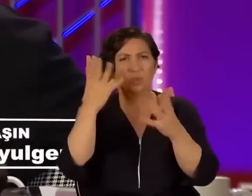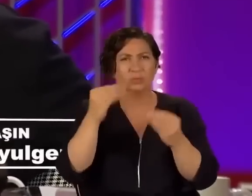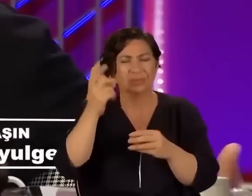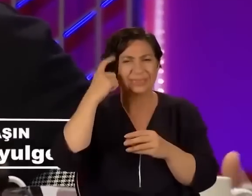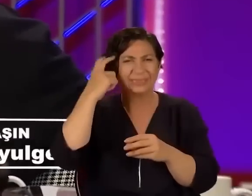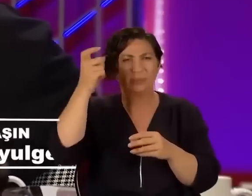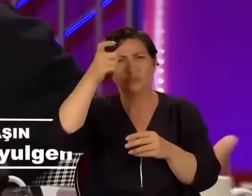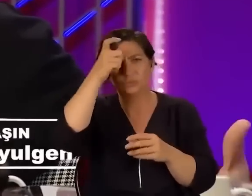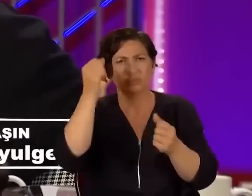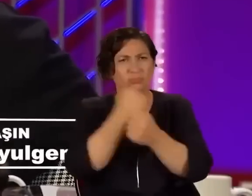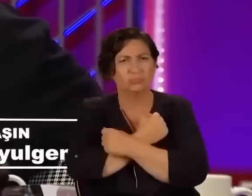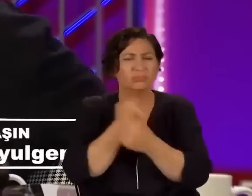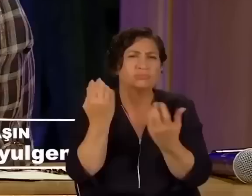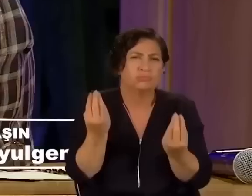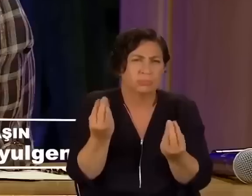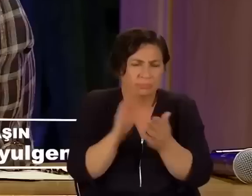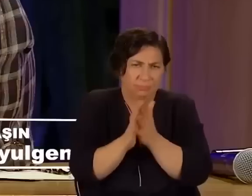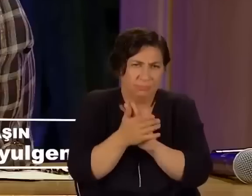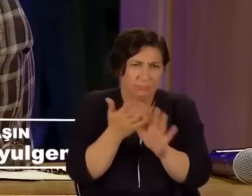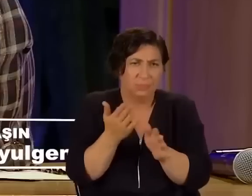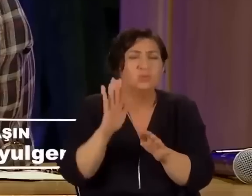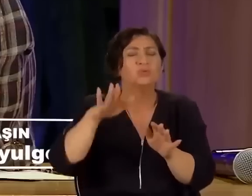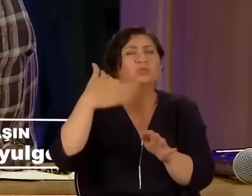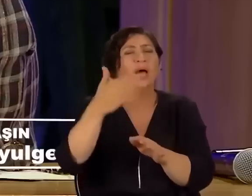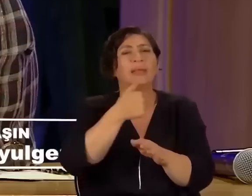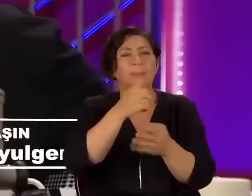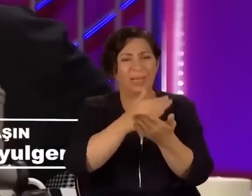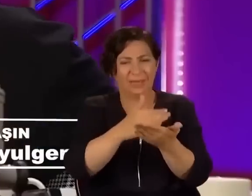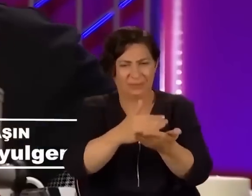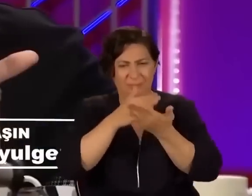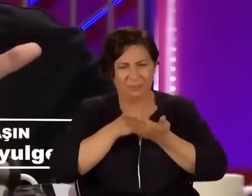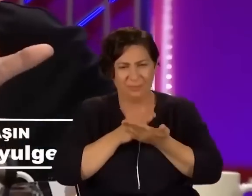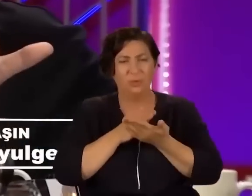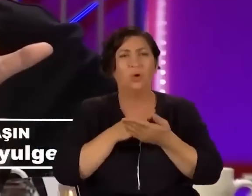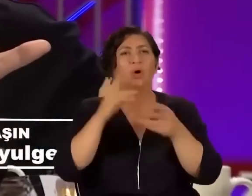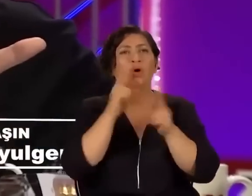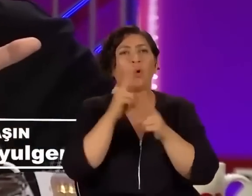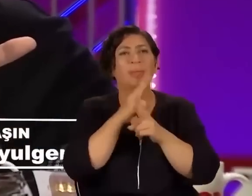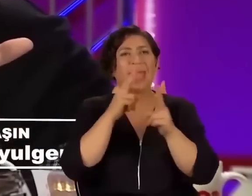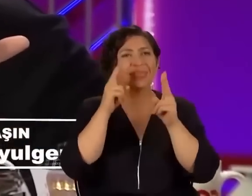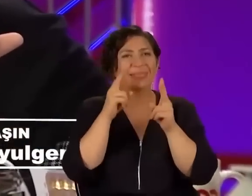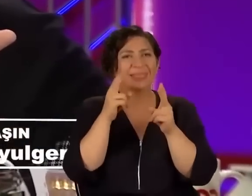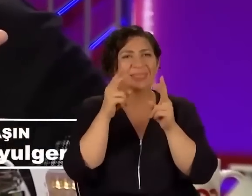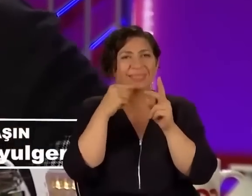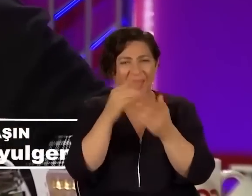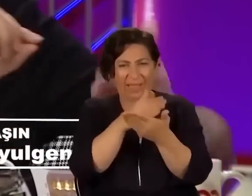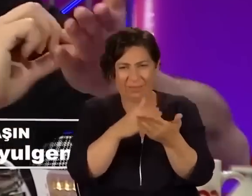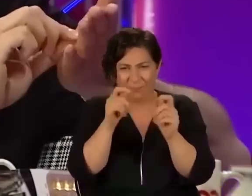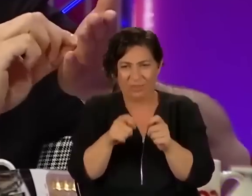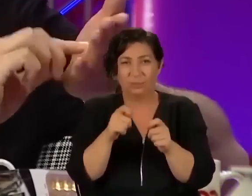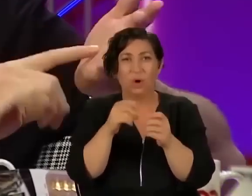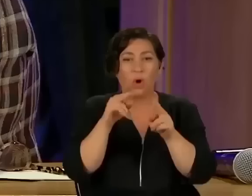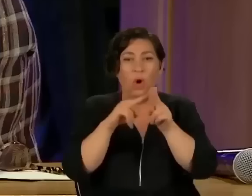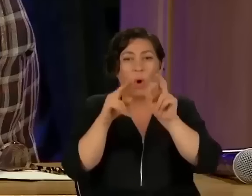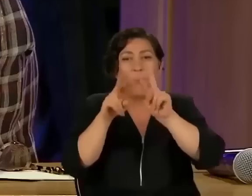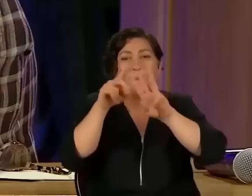Amerika'da. İsrailli Türk. Bir sarıldık, koklaştık. Sonra adam bana kartını verdi. Komedyen diye kart yaptırmış adam.